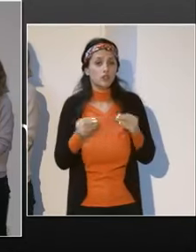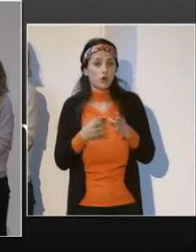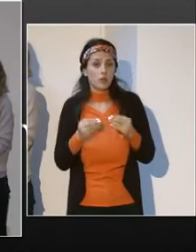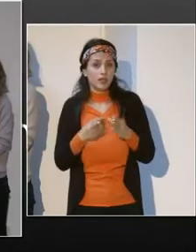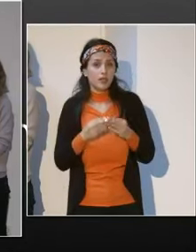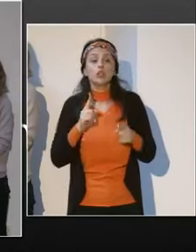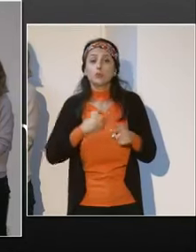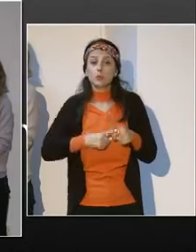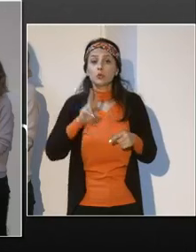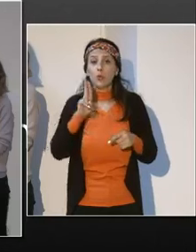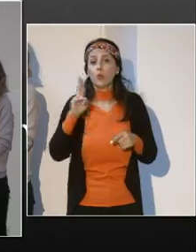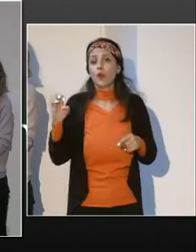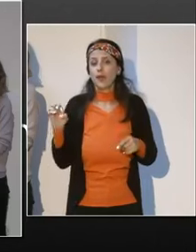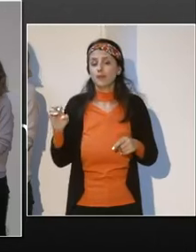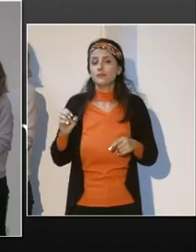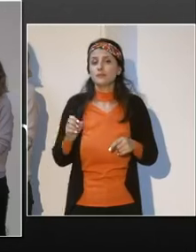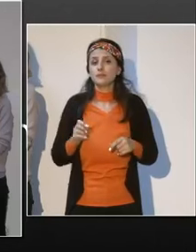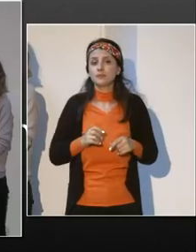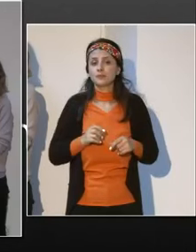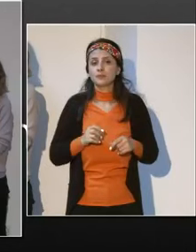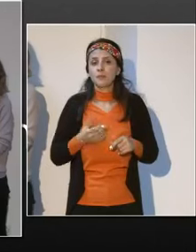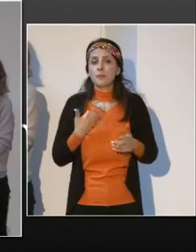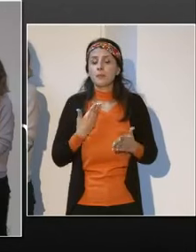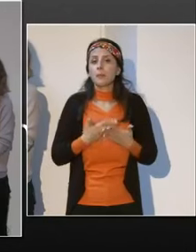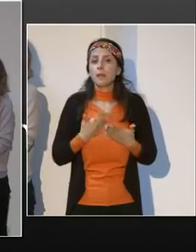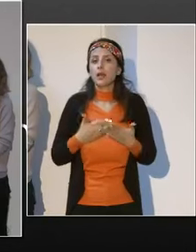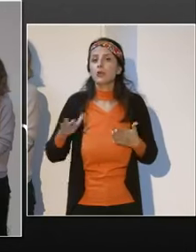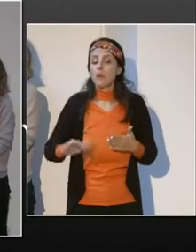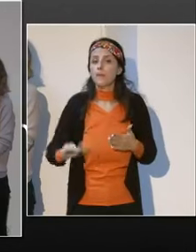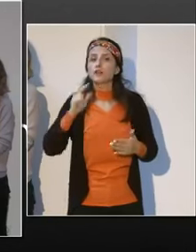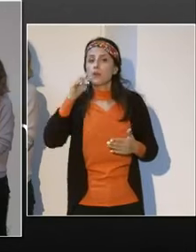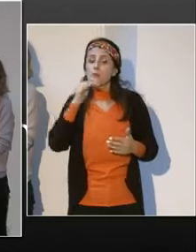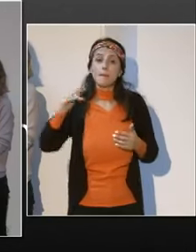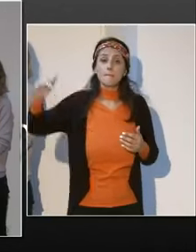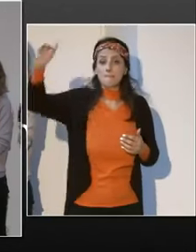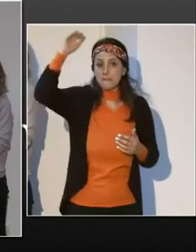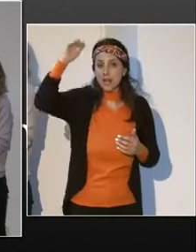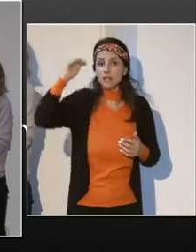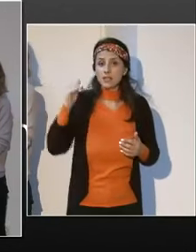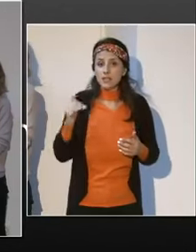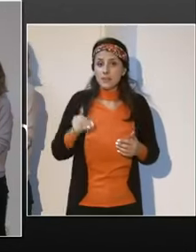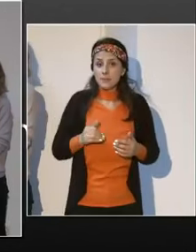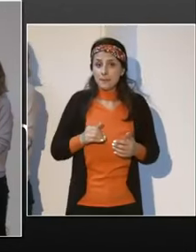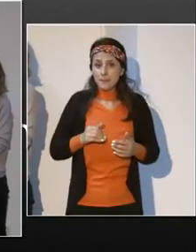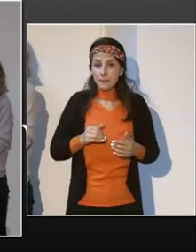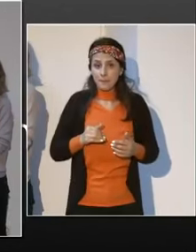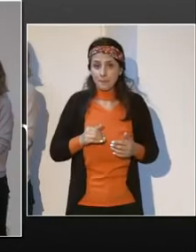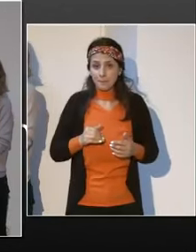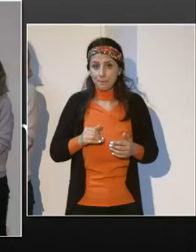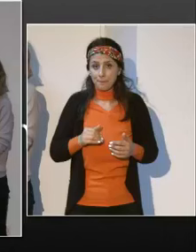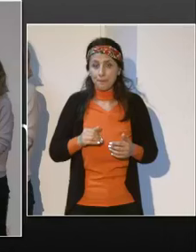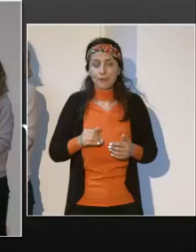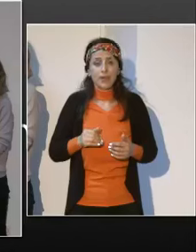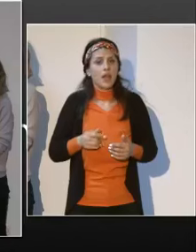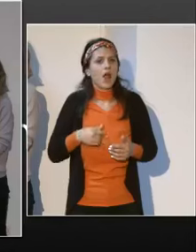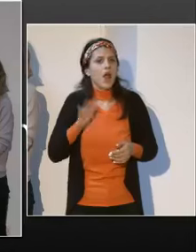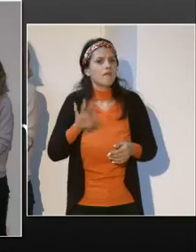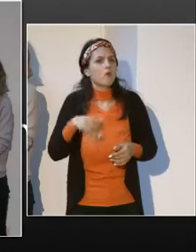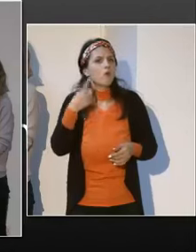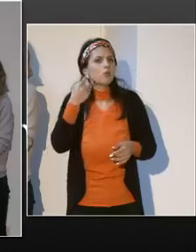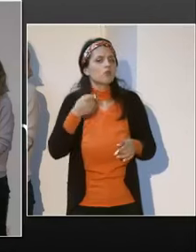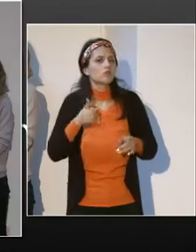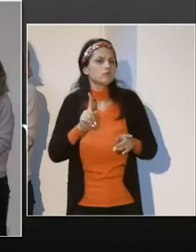nivelul Uniunii Europene pentru copii si adulti din centre avem un canal de de comunicare